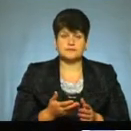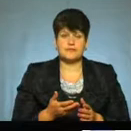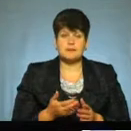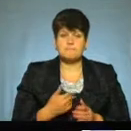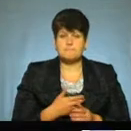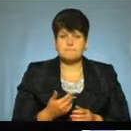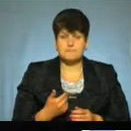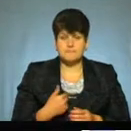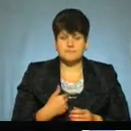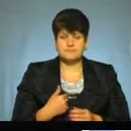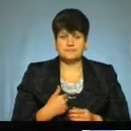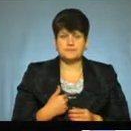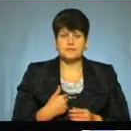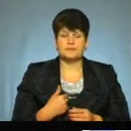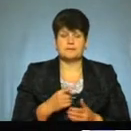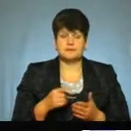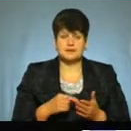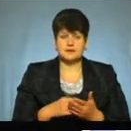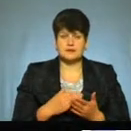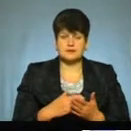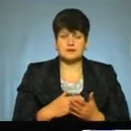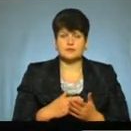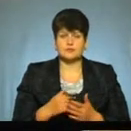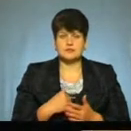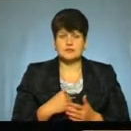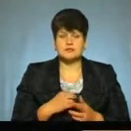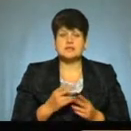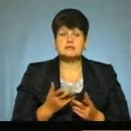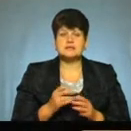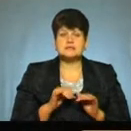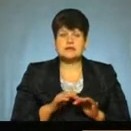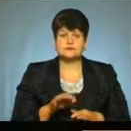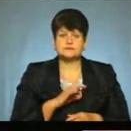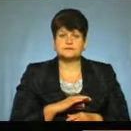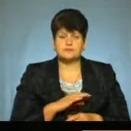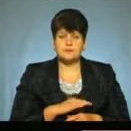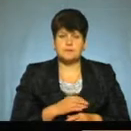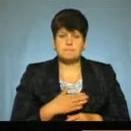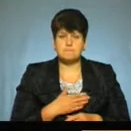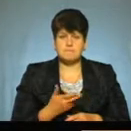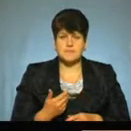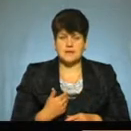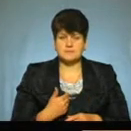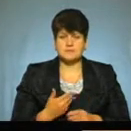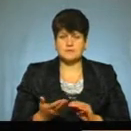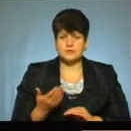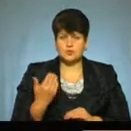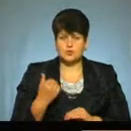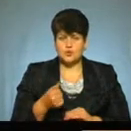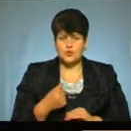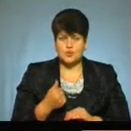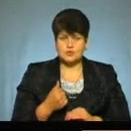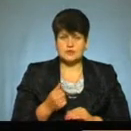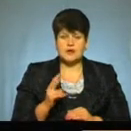Значить, ми, звичайно, питання стоїть нашої реакції, якими заходи вживаємо. Значить, ми минулого року